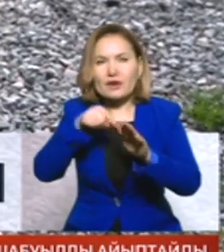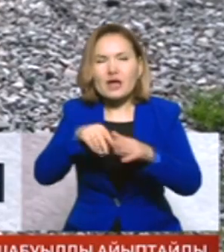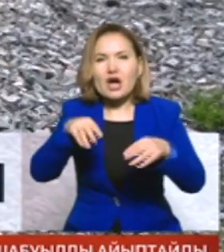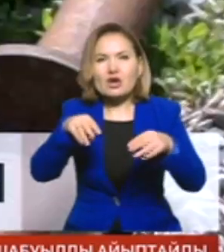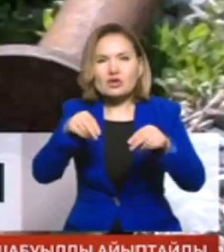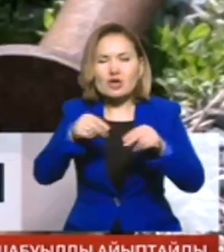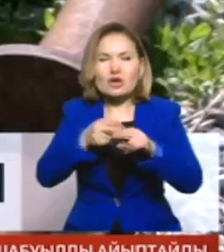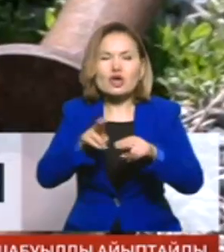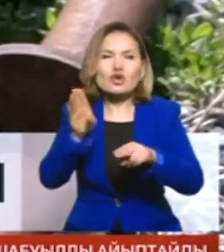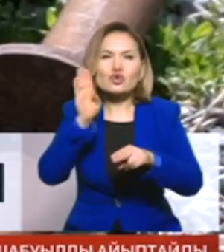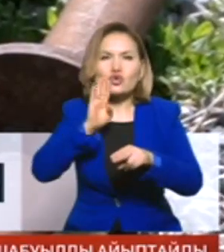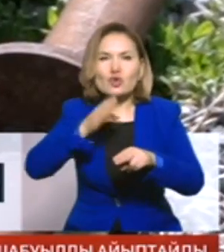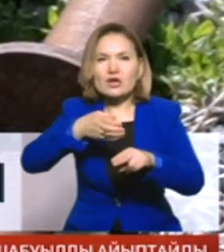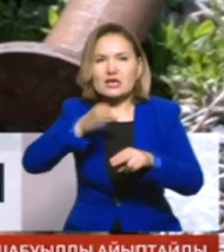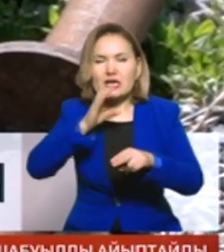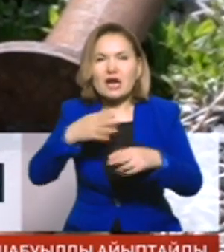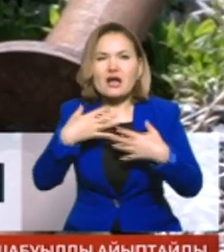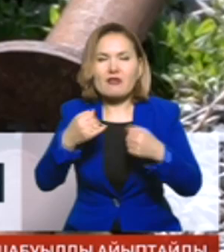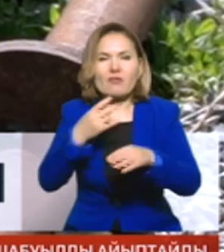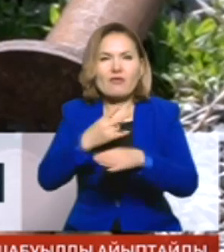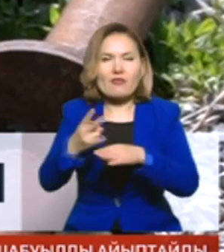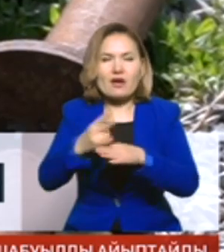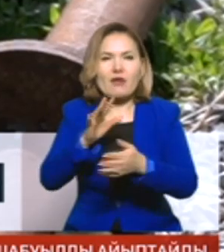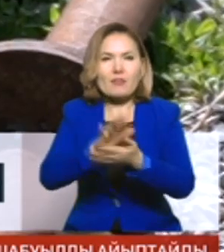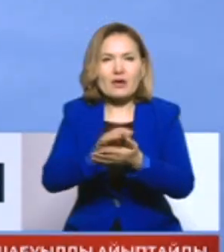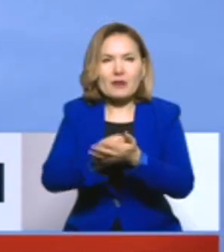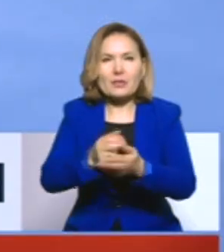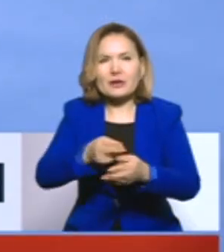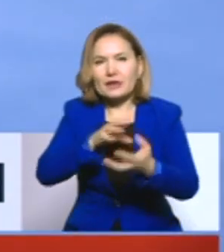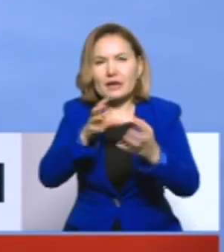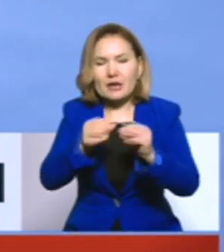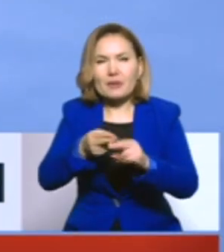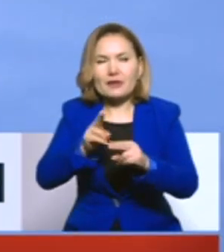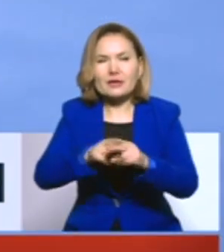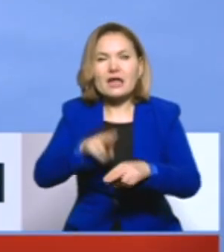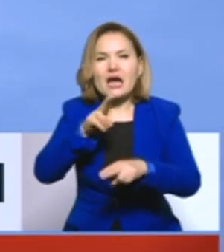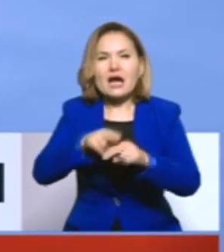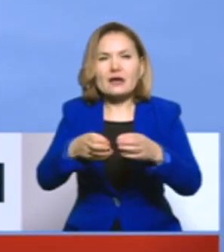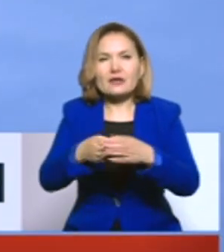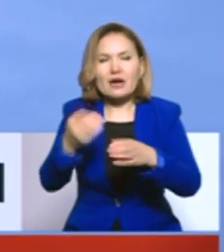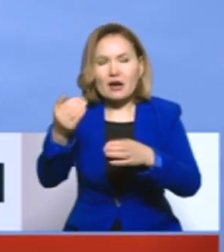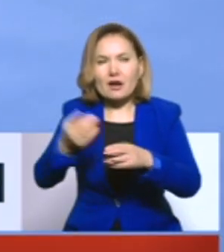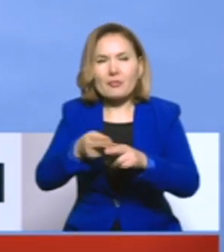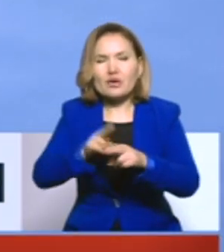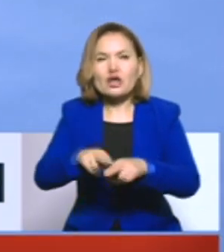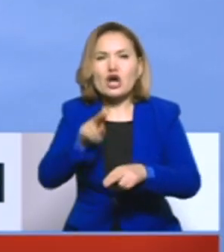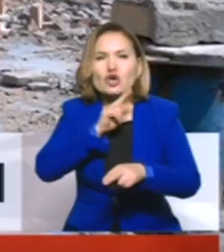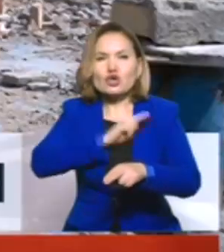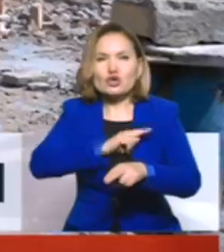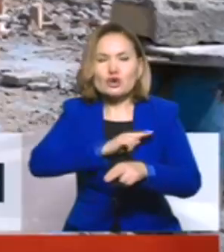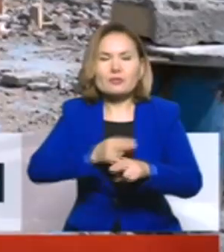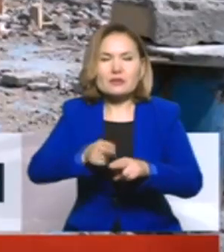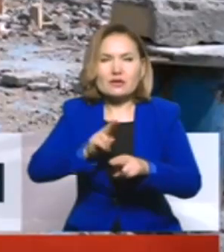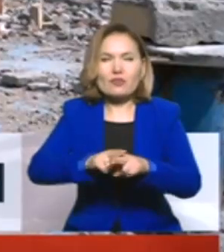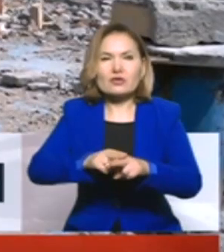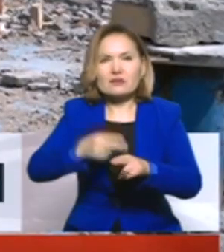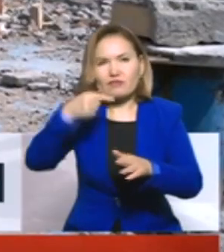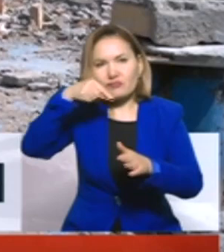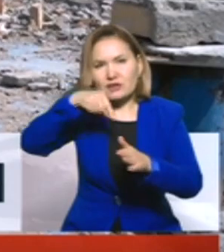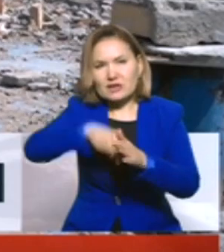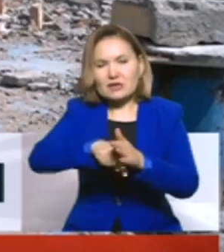адам ағзасына зиянды химиялық элементтер табылған. Тексере келе тендерді ұтқан компания ұңғыманы терең қазбаған